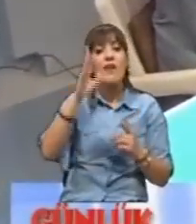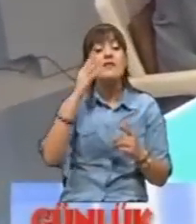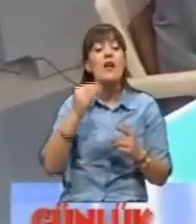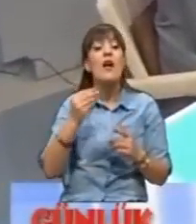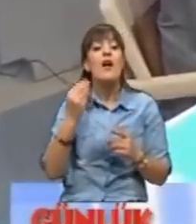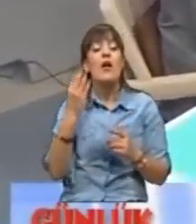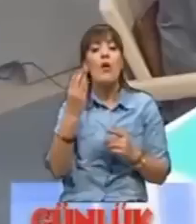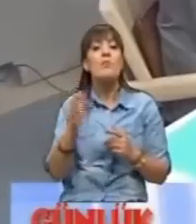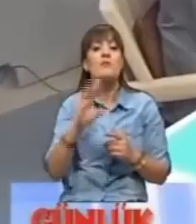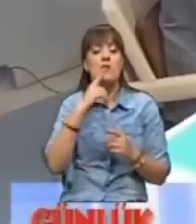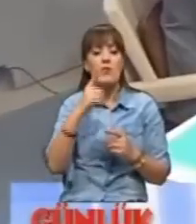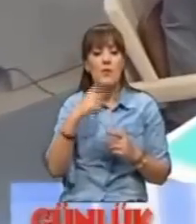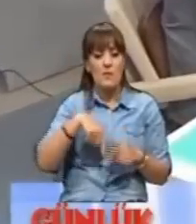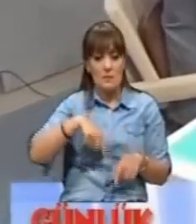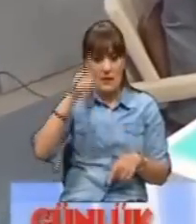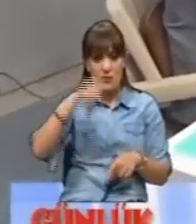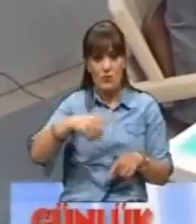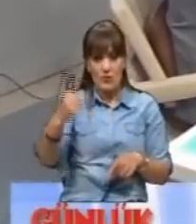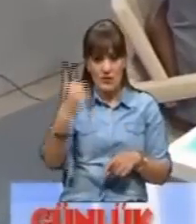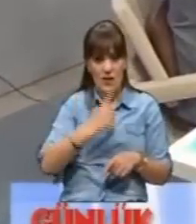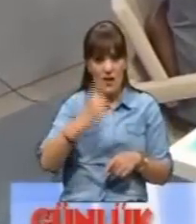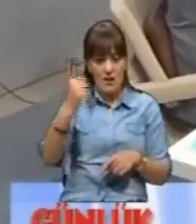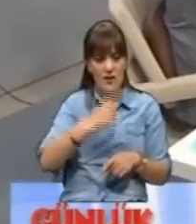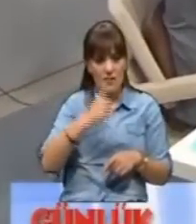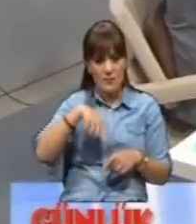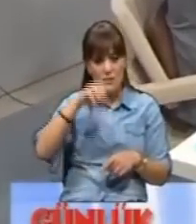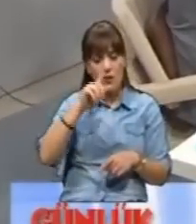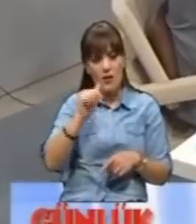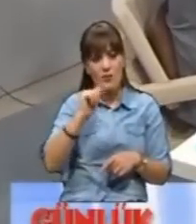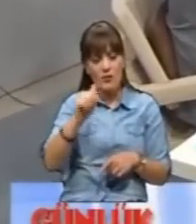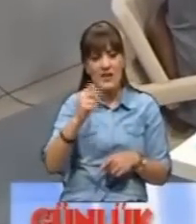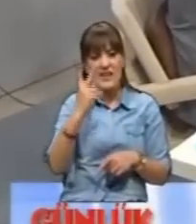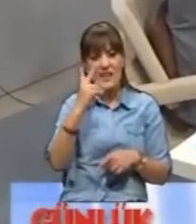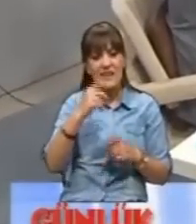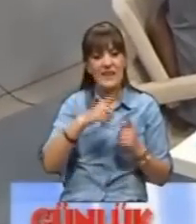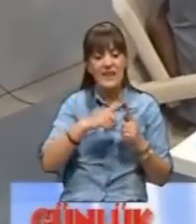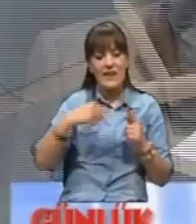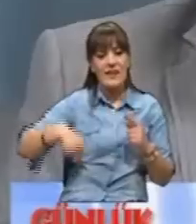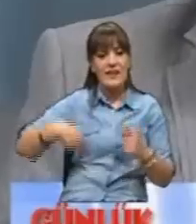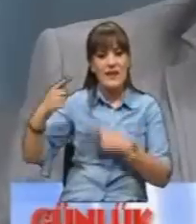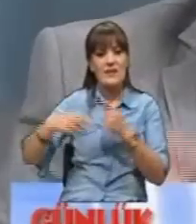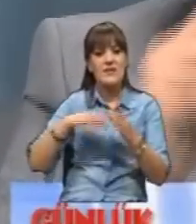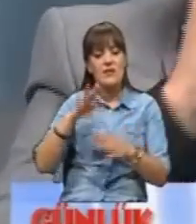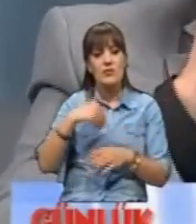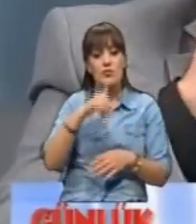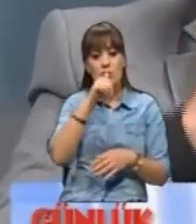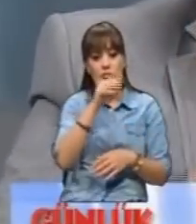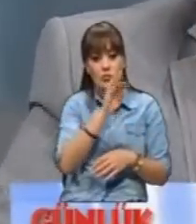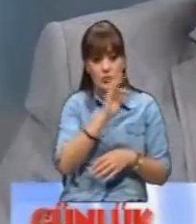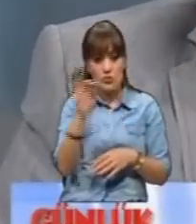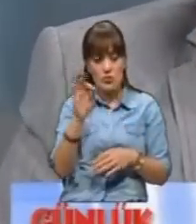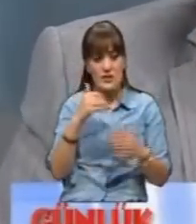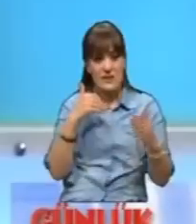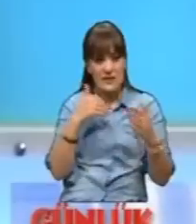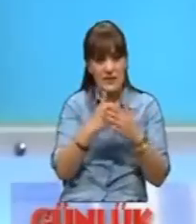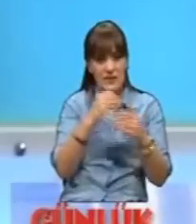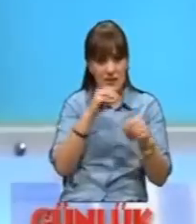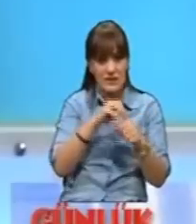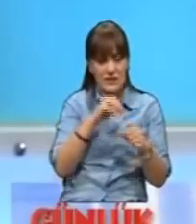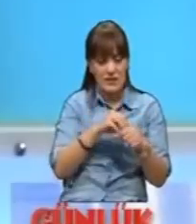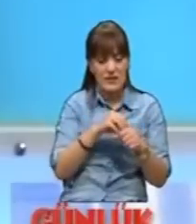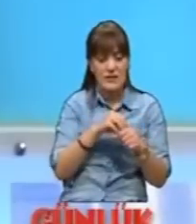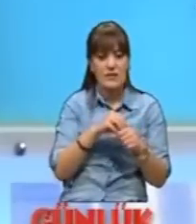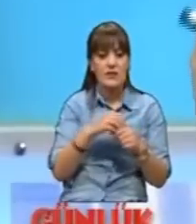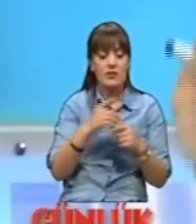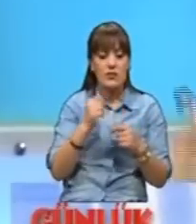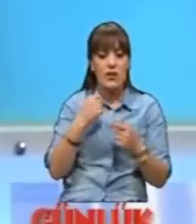sıvı alın diyoruz. Yani gün aşırı geldikleri için hastalar iki diyaliz arasında ortalama. Yani susuzluk sınırını